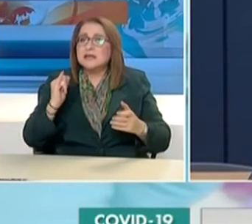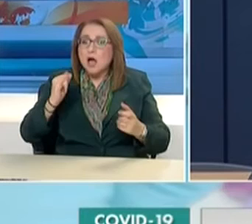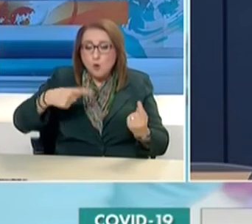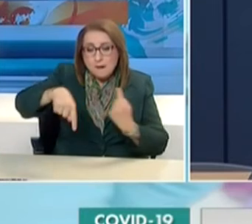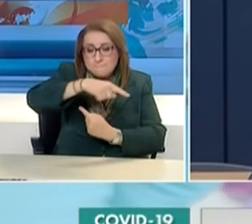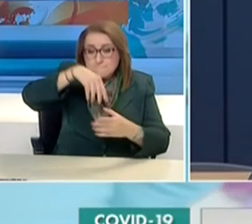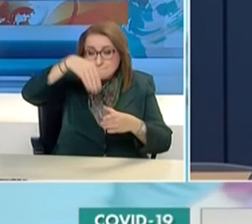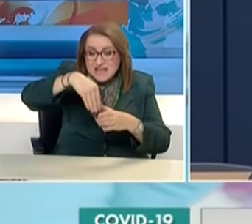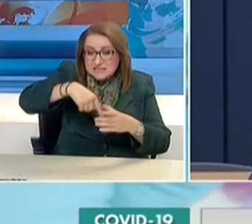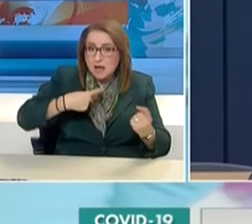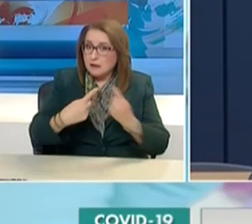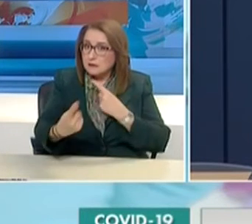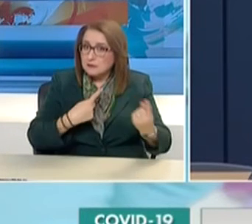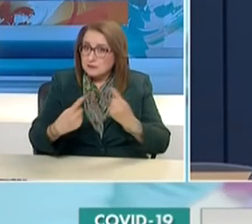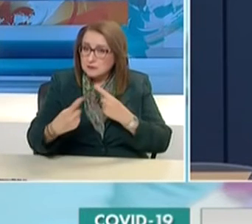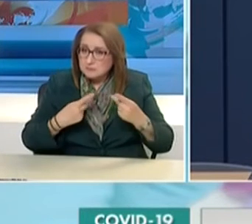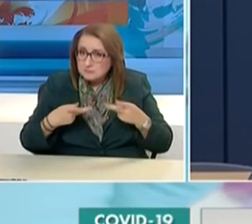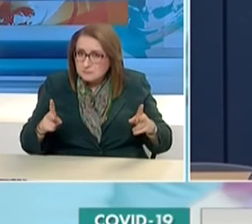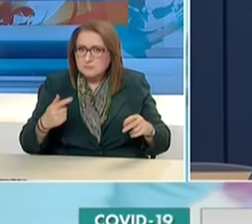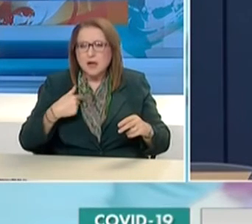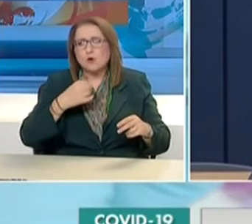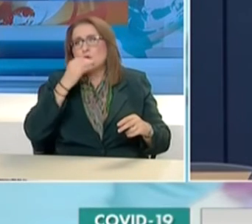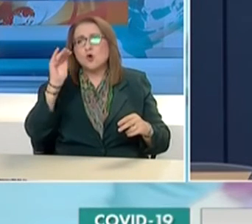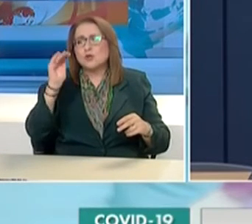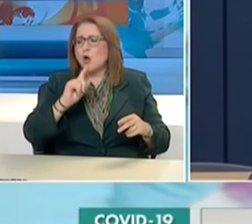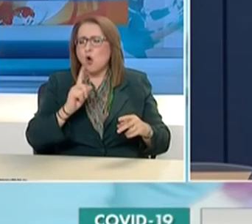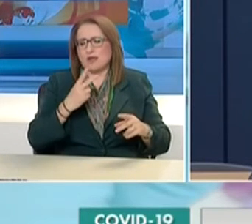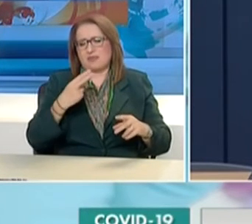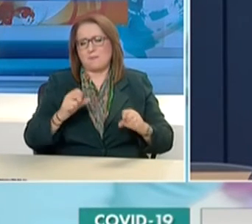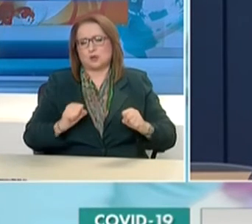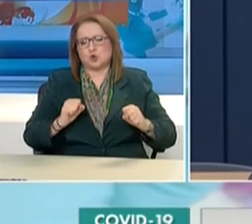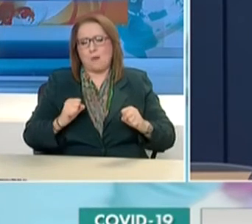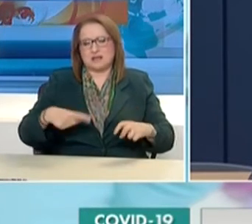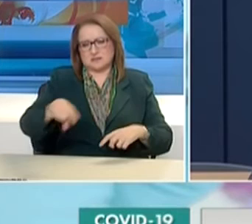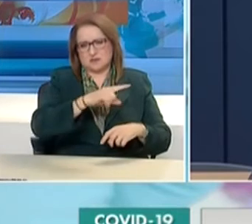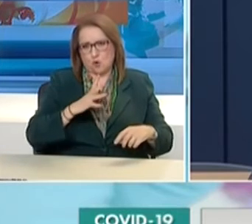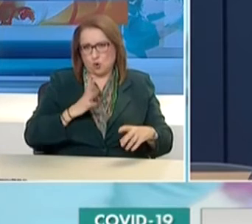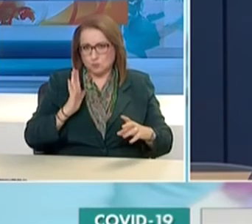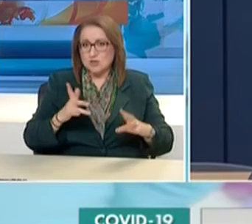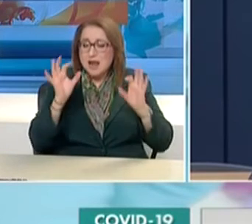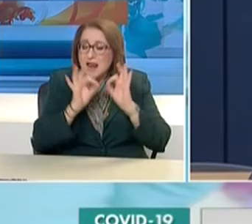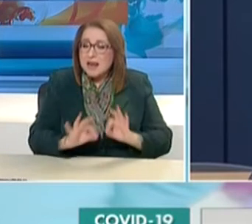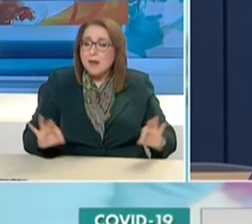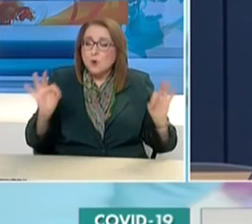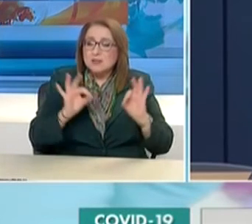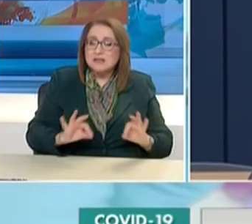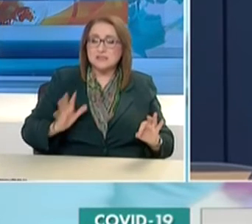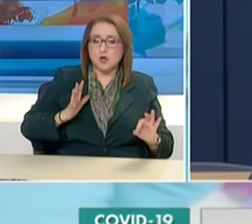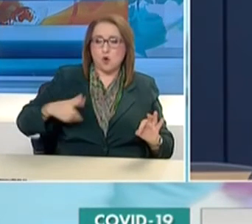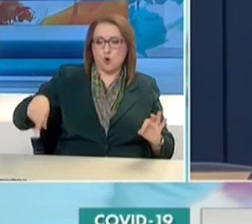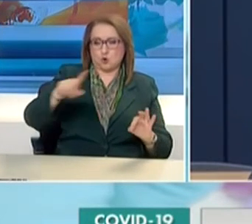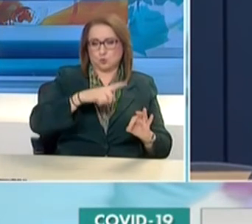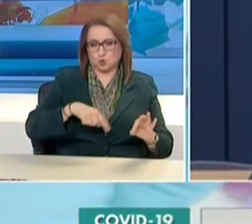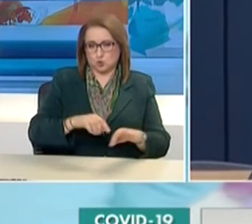μετακινήσεις? Και σας το λέω αυτό όχι για να τρομοκρατήσουμε τον κόσμο, αλλά για να προετοιμαστεί ώστε να μην εκλογιστεί. Ποιο είναι δηλαδή αυτό